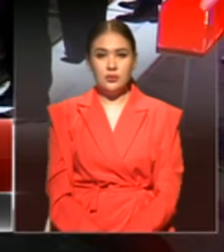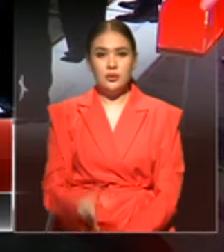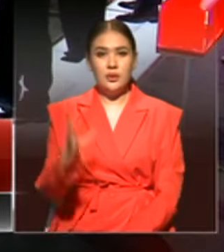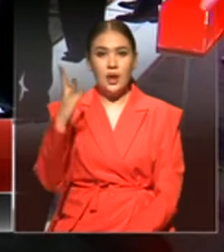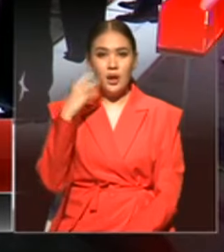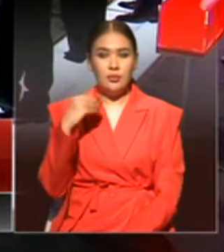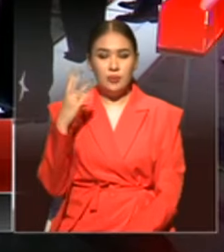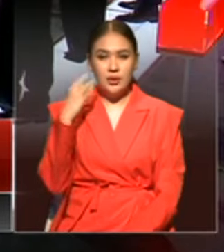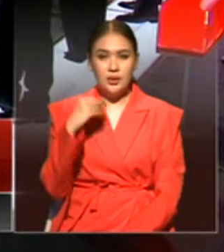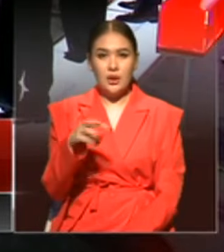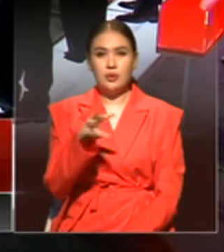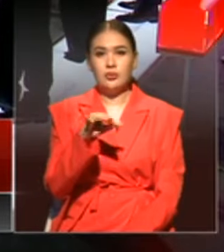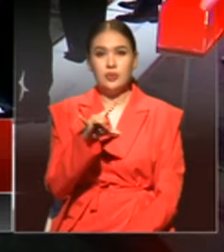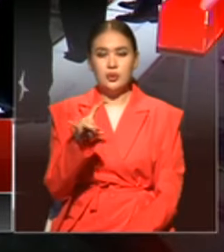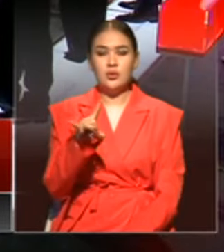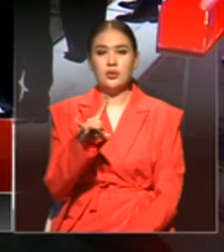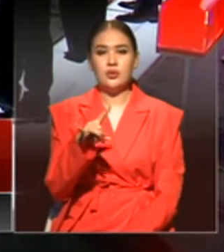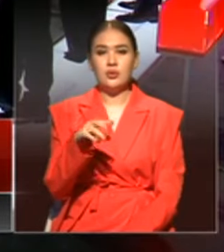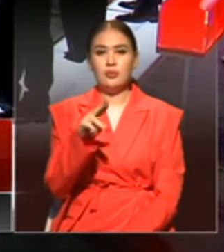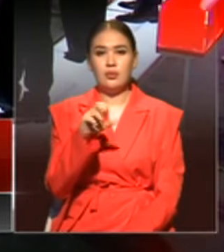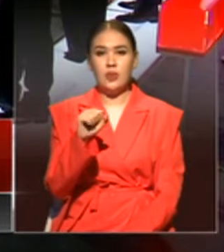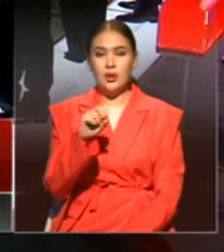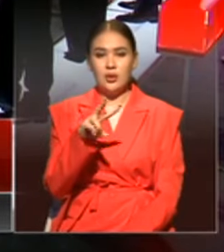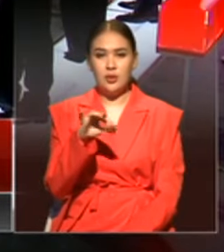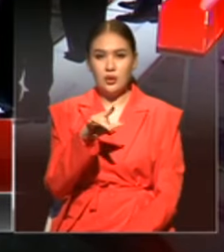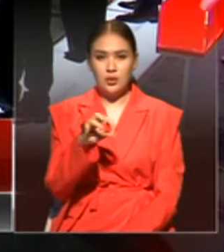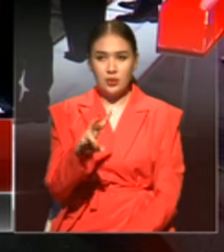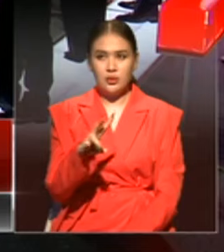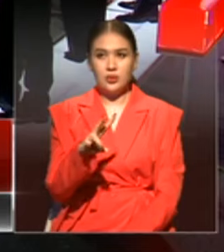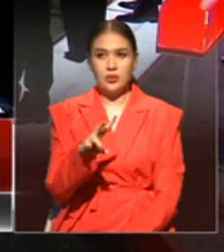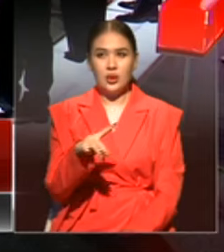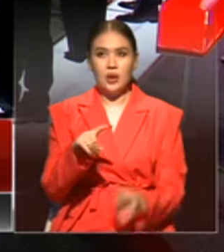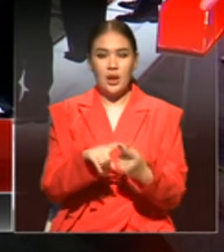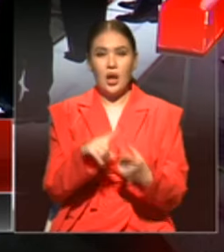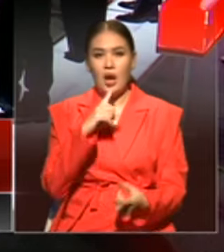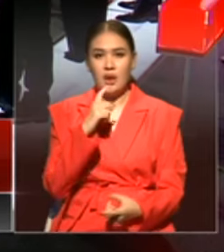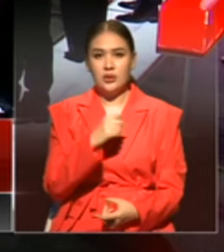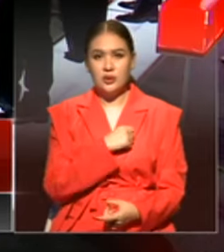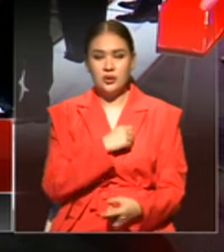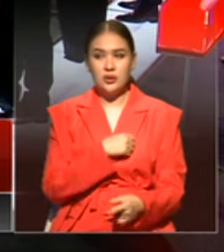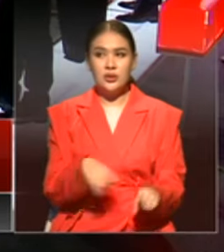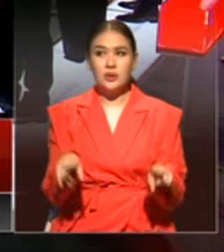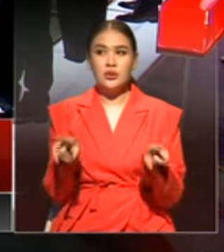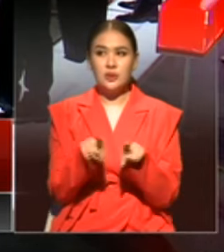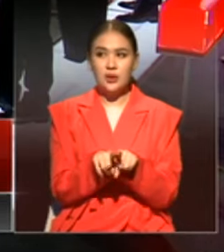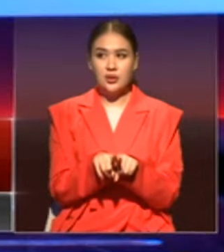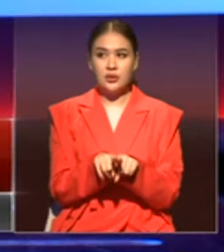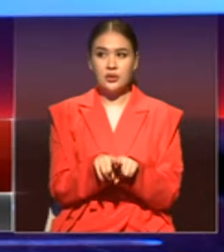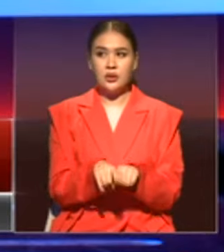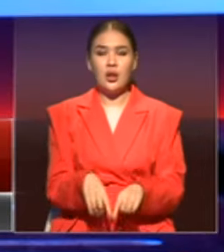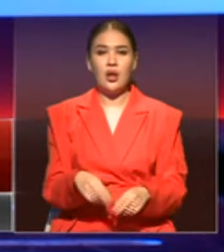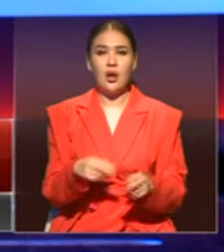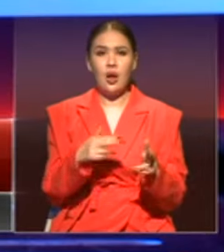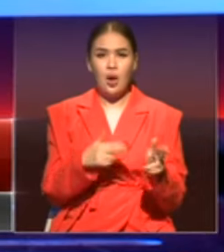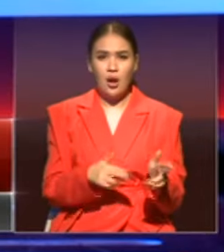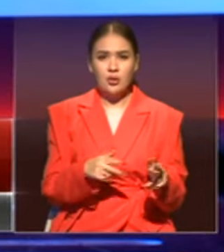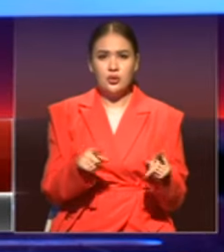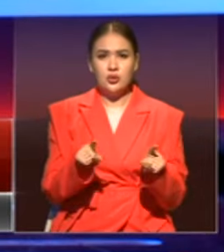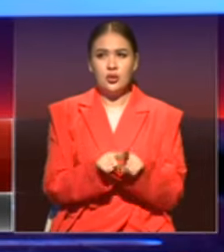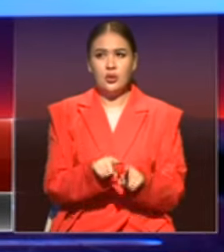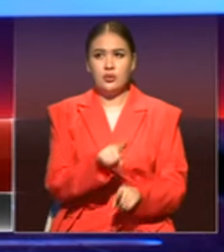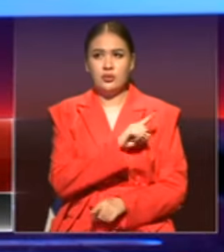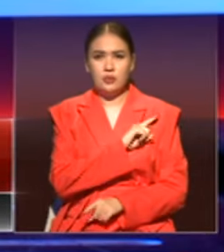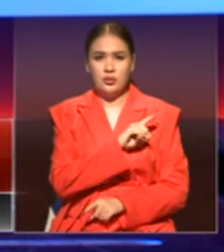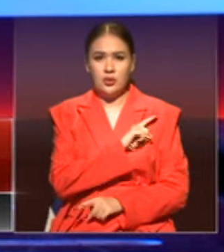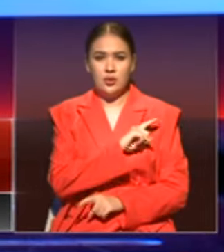Алматыдағы қоқыс полигондарына барсаңыздар, қоқыс полигон емес, әскери полигон сияқты. Кәдімгі қарулы жасақпен күзетілетін